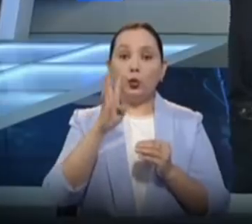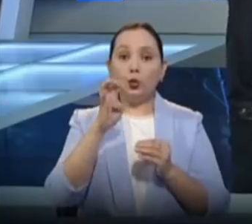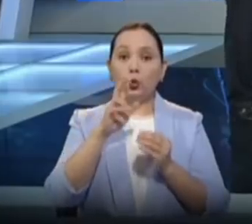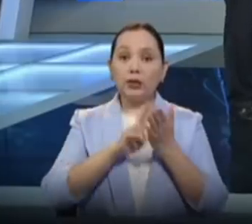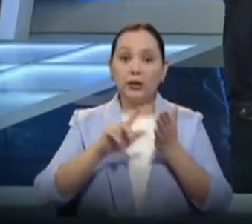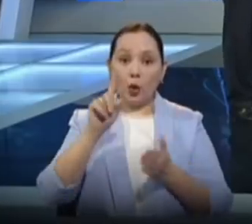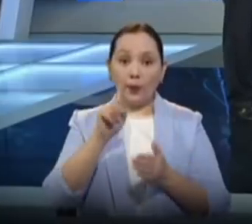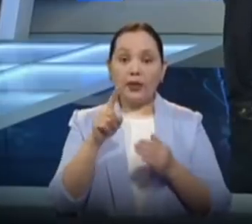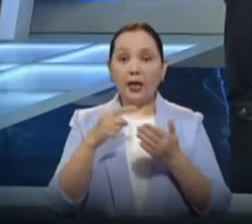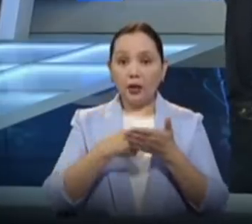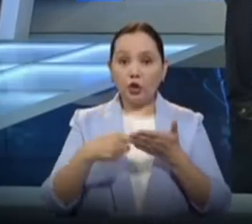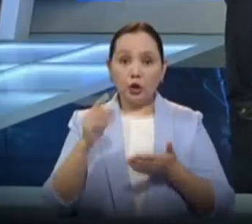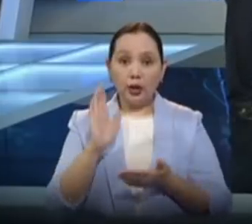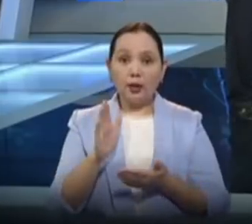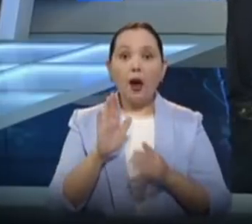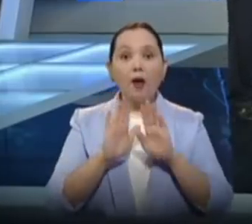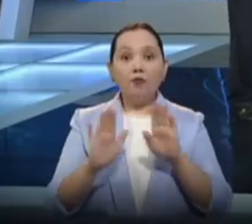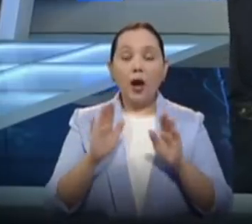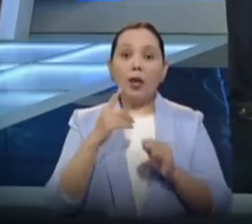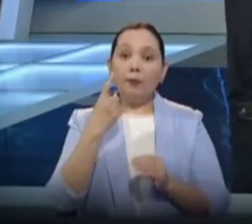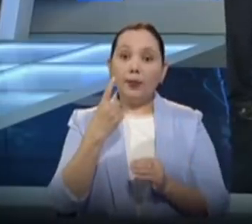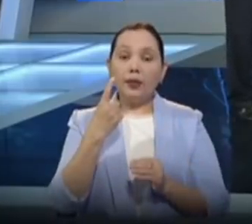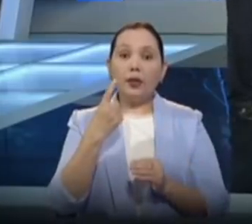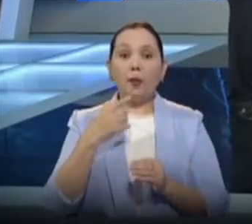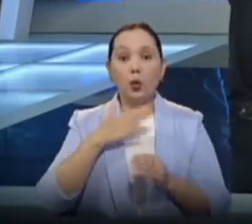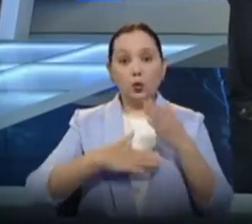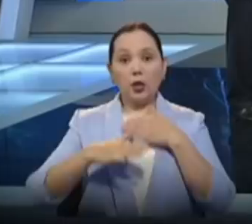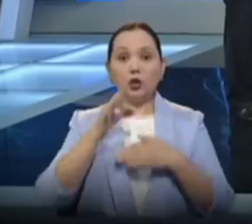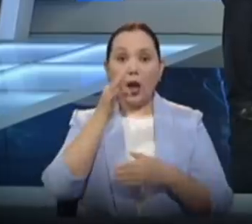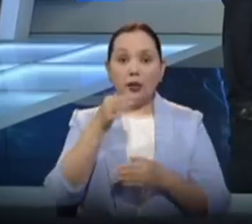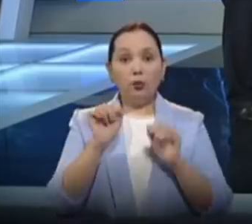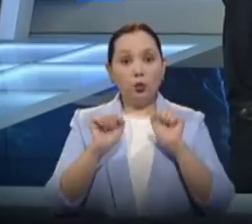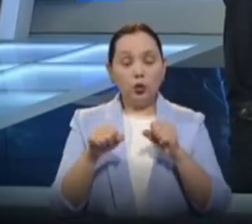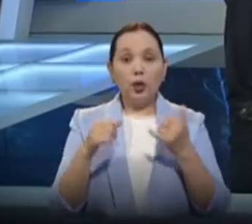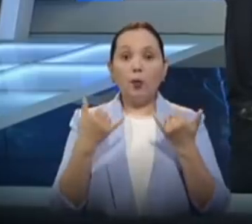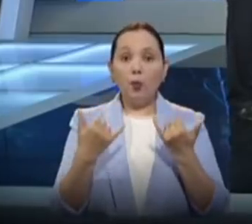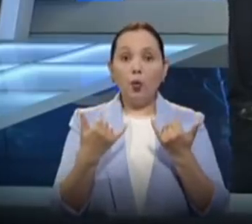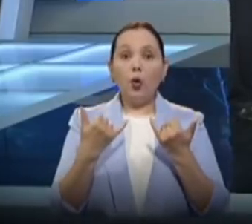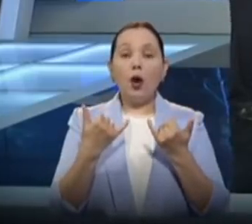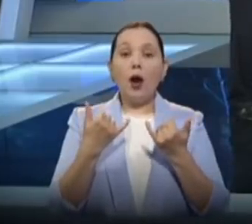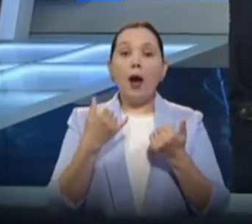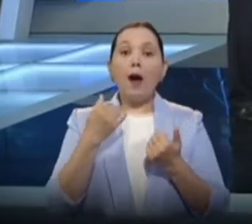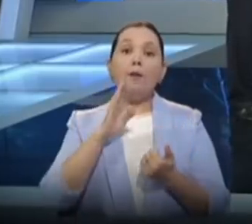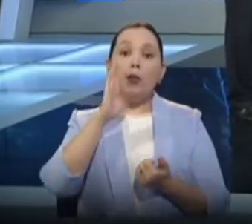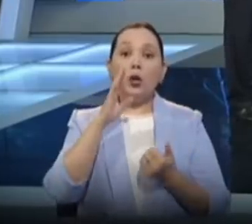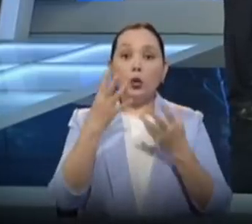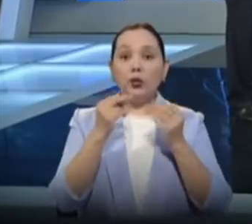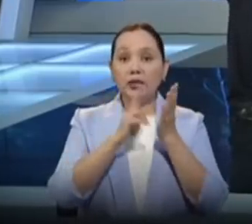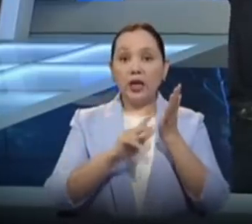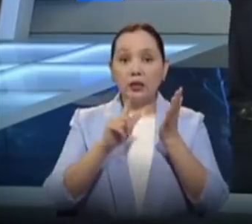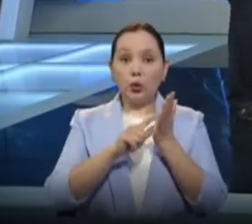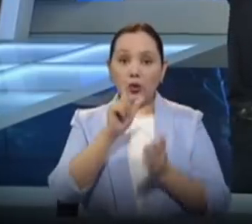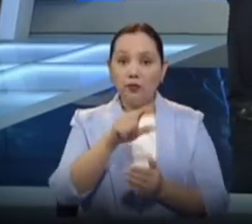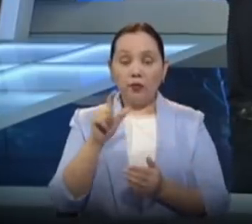4482 nafarni tashkil etdi. Faqat bir narsani bir xursandchilik bilan aytib qo'yish kerak. Bugun kunni 1-yarmida 87